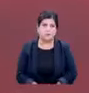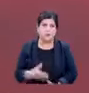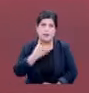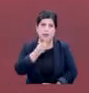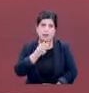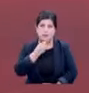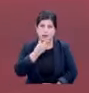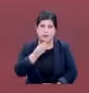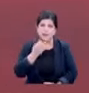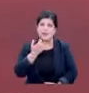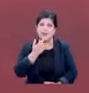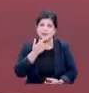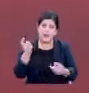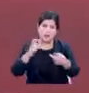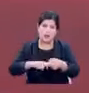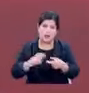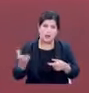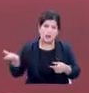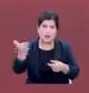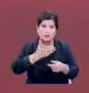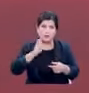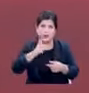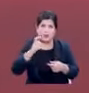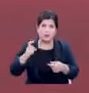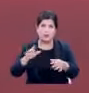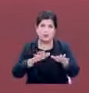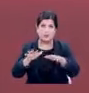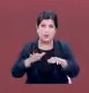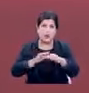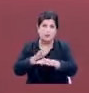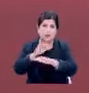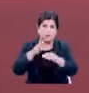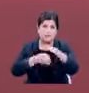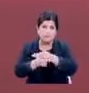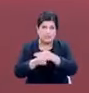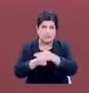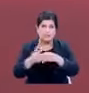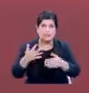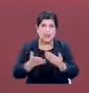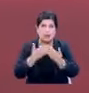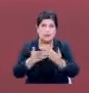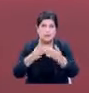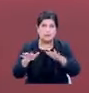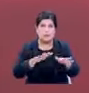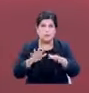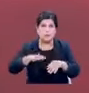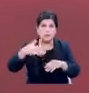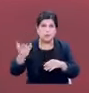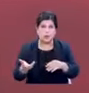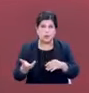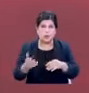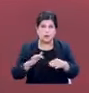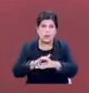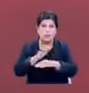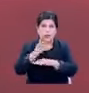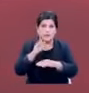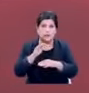emeklilikte yaşa takılanlar 99 depremiyle hayatımıza girdi Kahramanmaraş depremi sonrasında